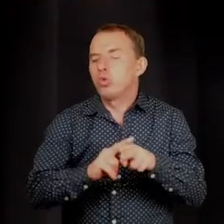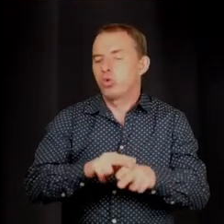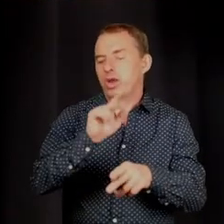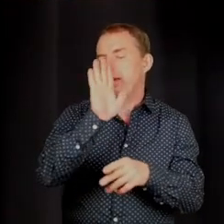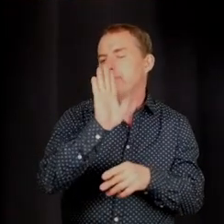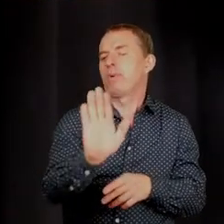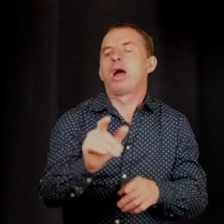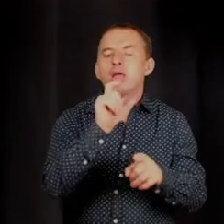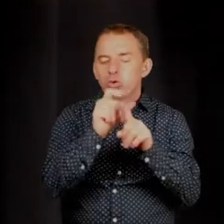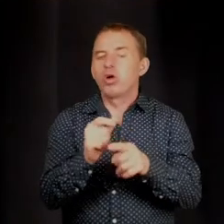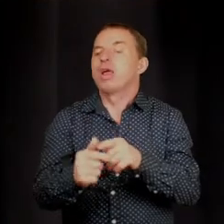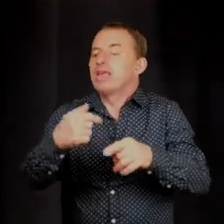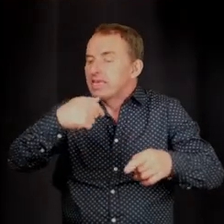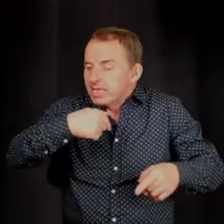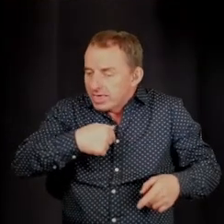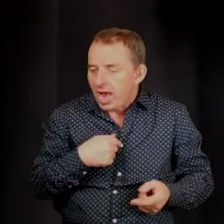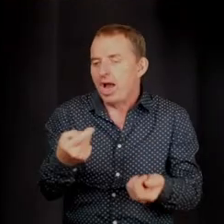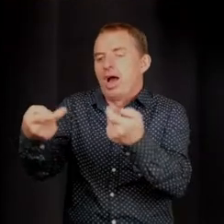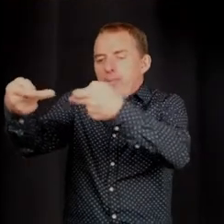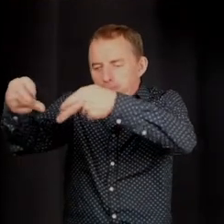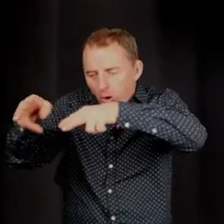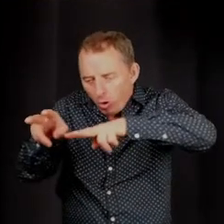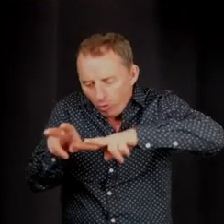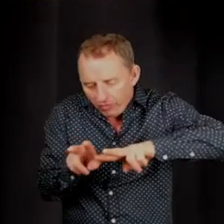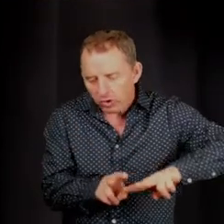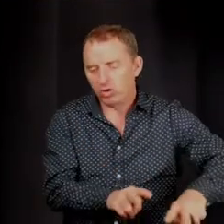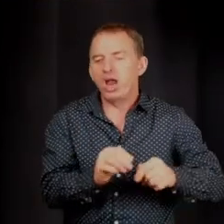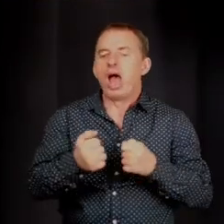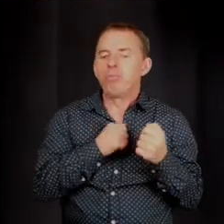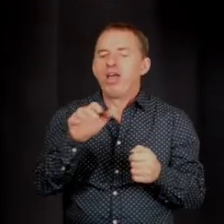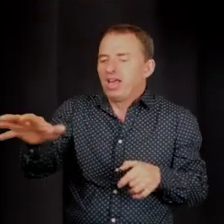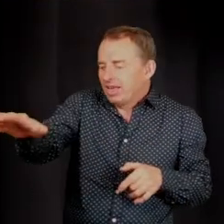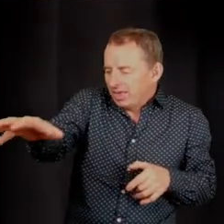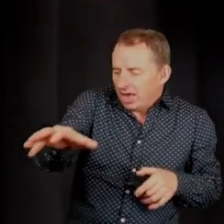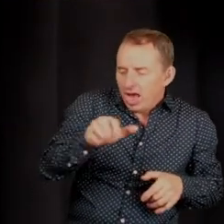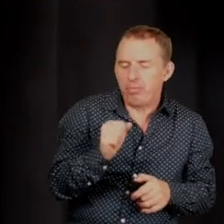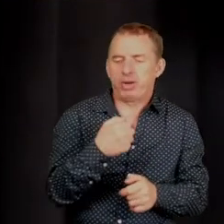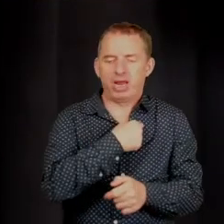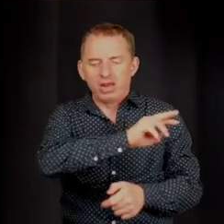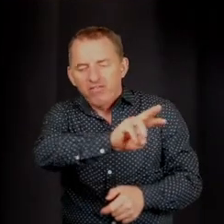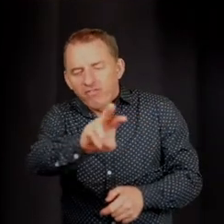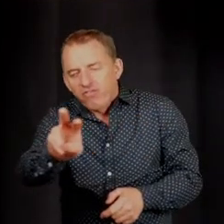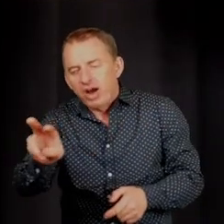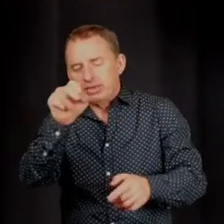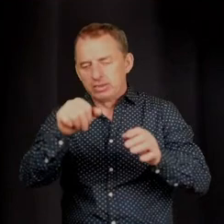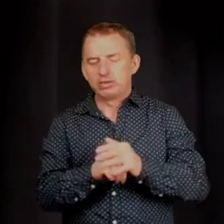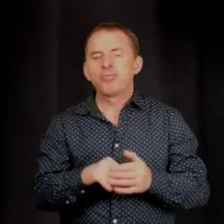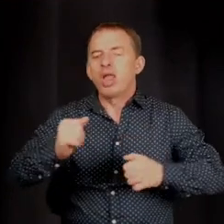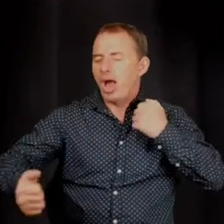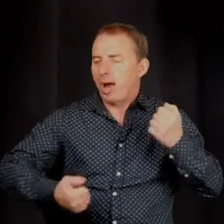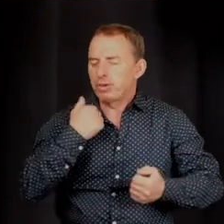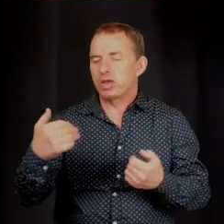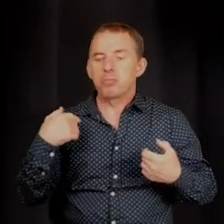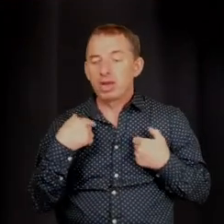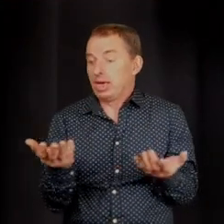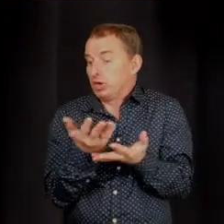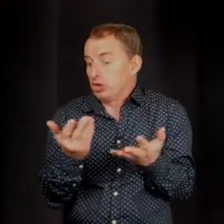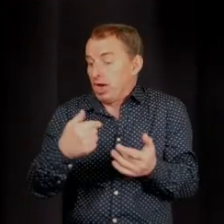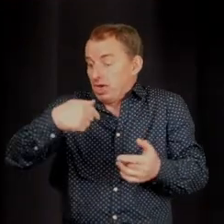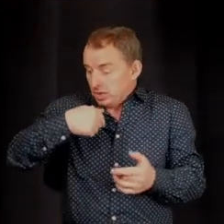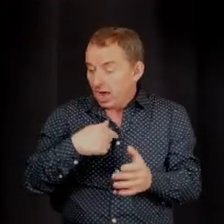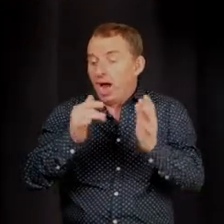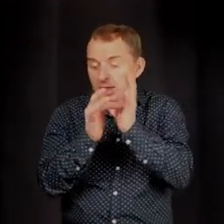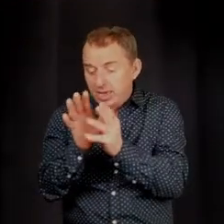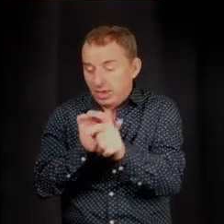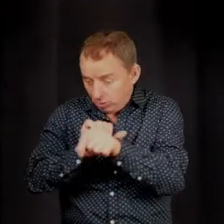Ja powrócę. Receive you to myself. Aby zabrać was. There where I am, you can be also. Abyście byli tam, gdzie ja jestem. The